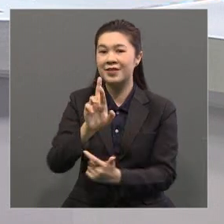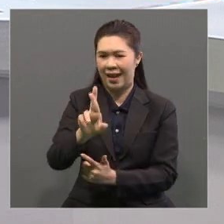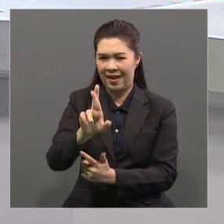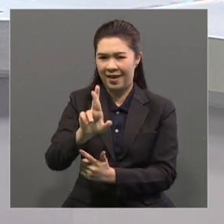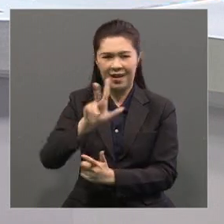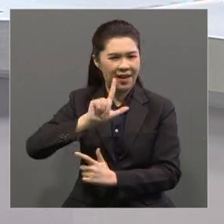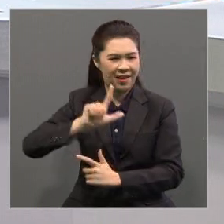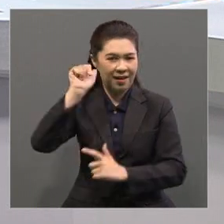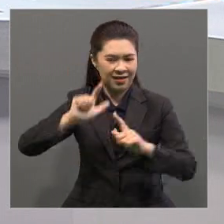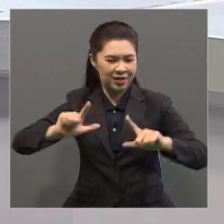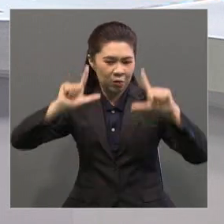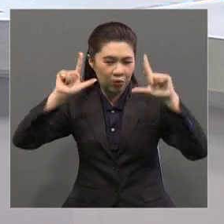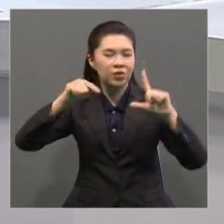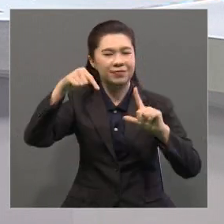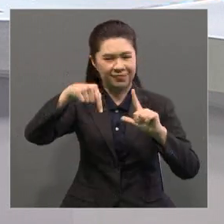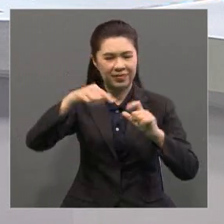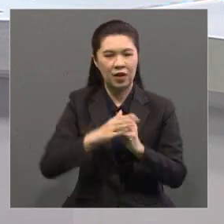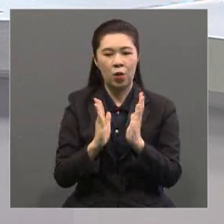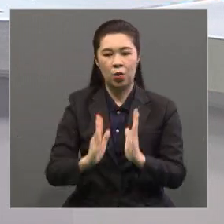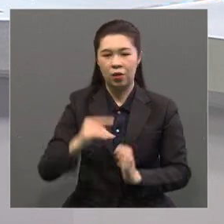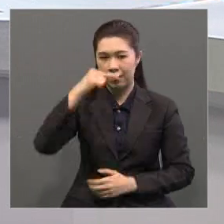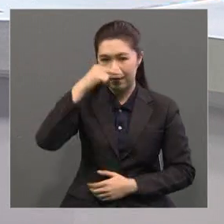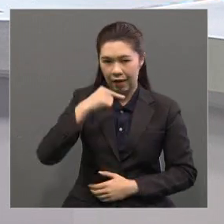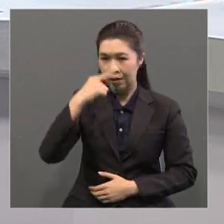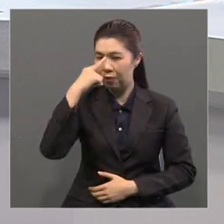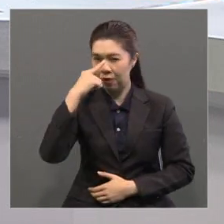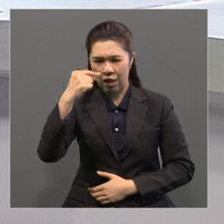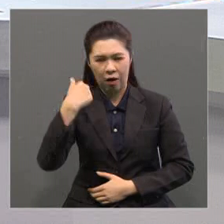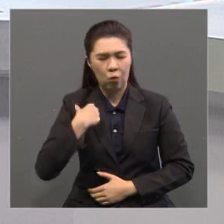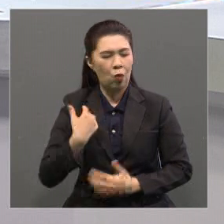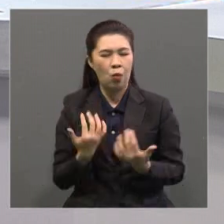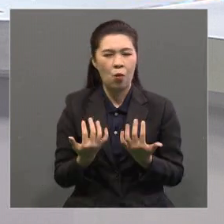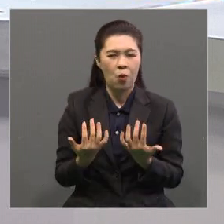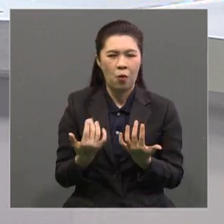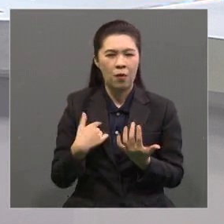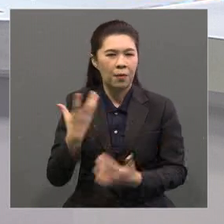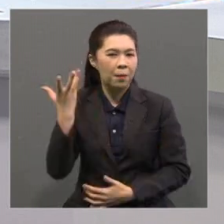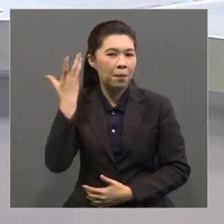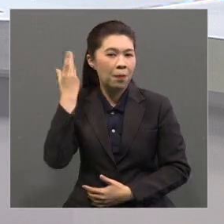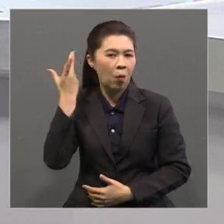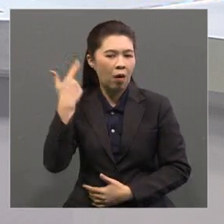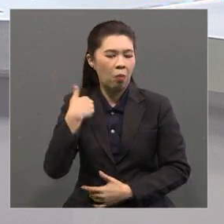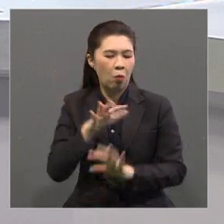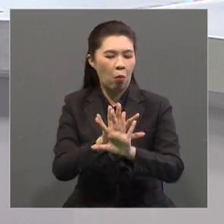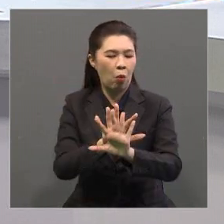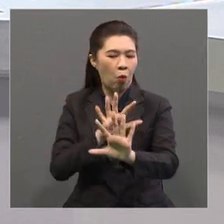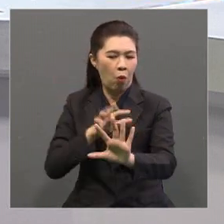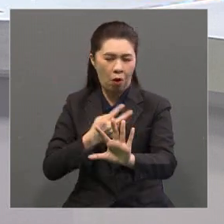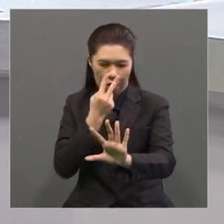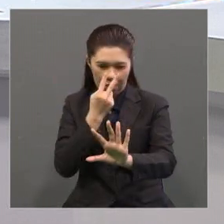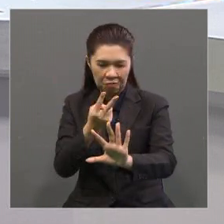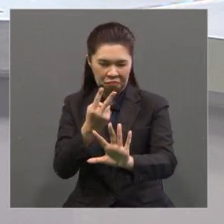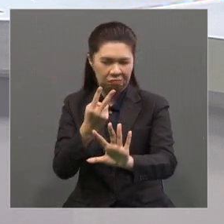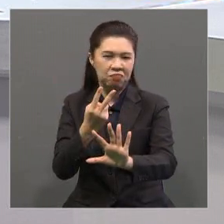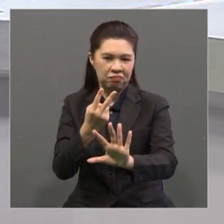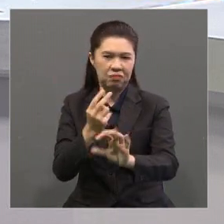เป็นแลนด์มาร์คจริงๆอย่างที่พี่ป๋องบอกทั้งคนไทยคนต่างชาติรอคอยแล้วเมื่อวานนี้คือพอเห็นภาพออกมาทีแรก